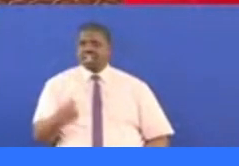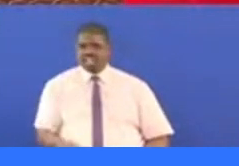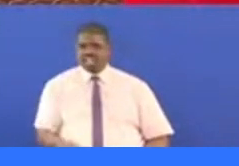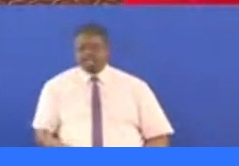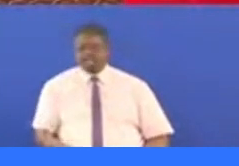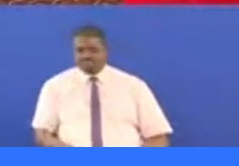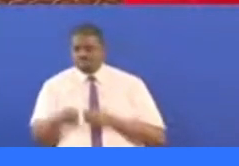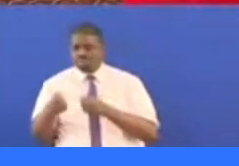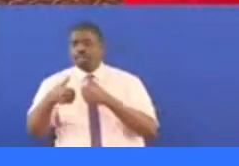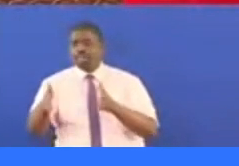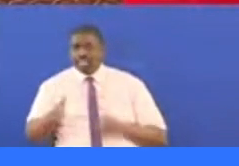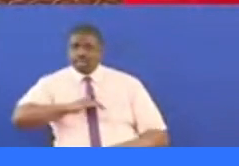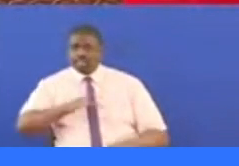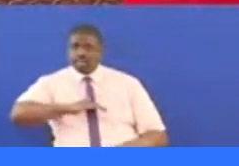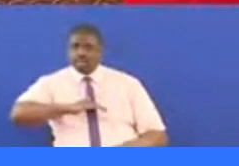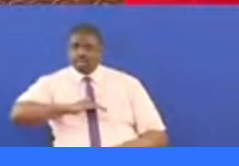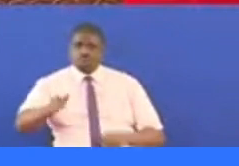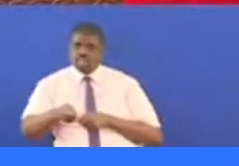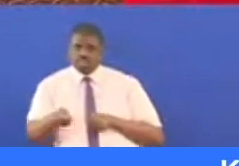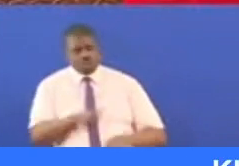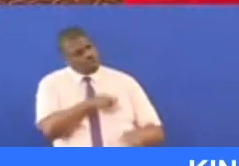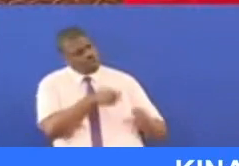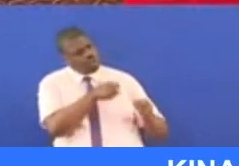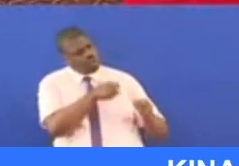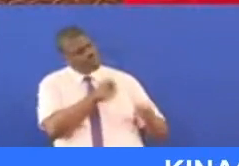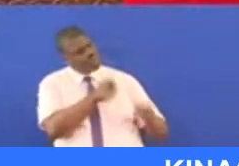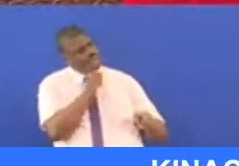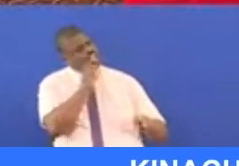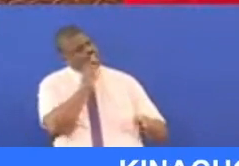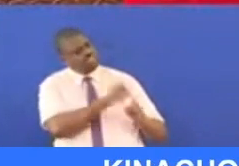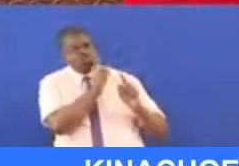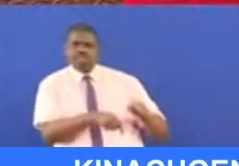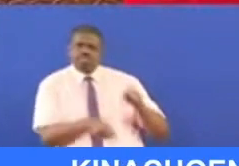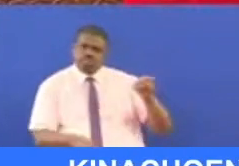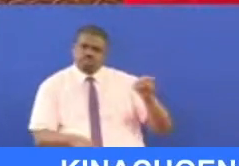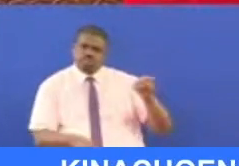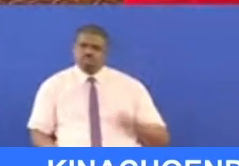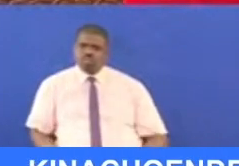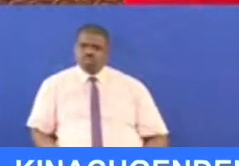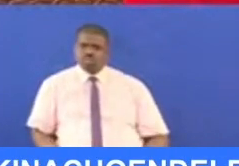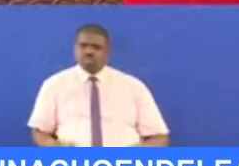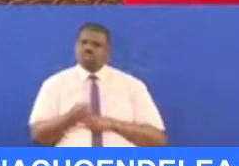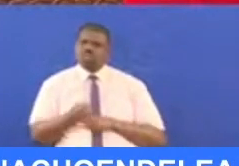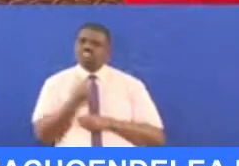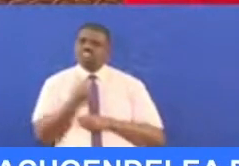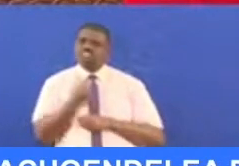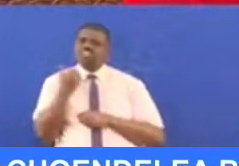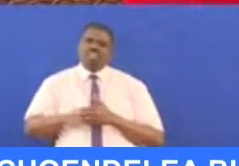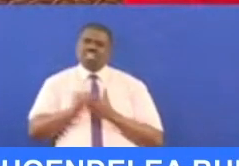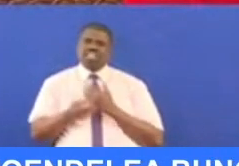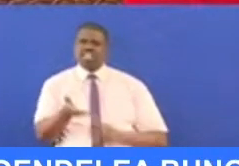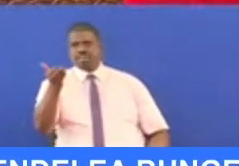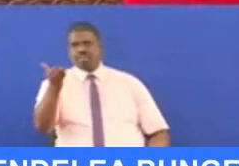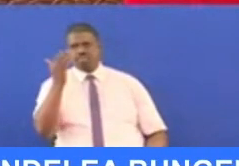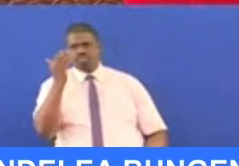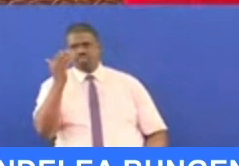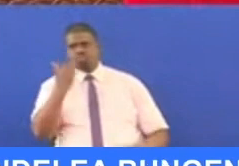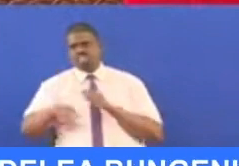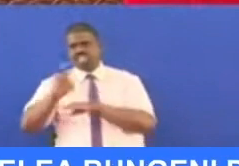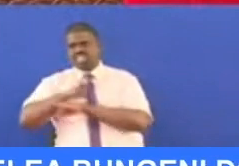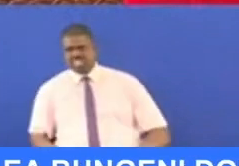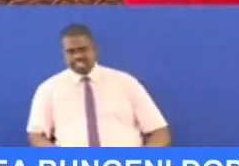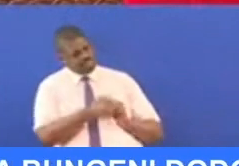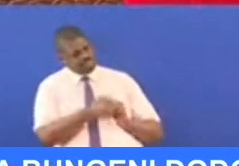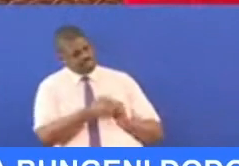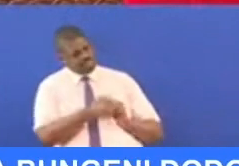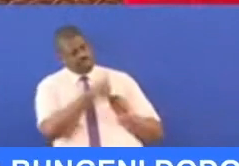farm walime, wakati wakulima wanaolima kila siku wapo. Tunafanya biashara gani hapa, Mwenyekiti? Kuna mambo mengi